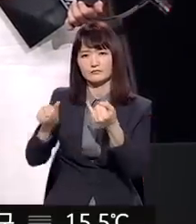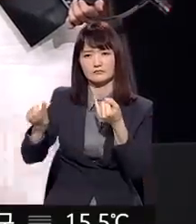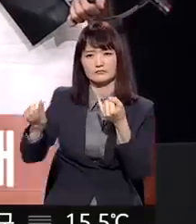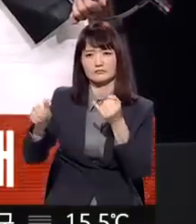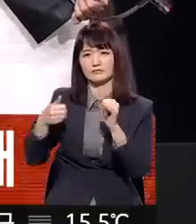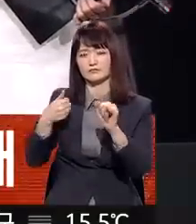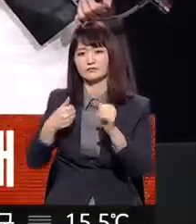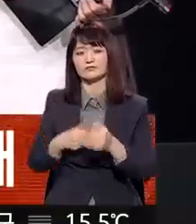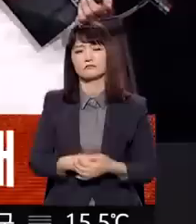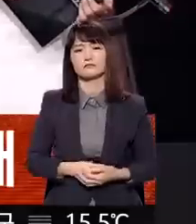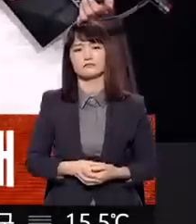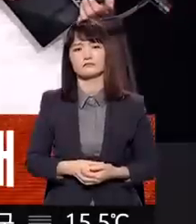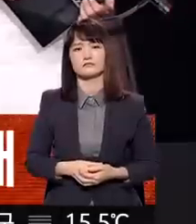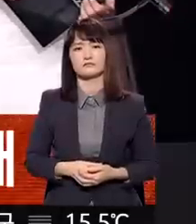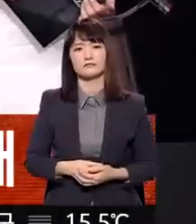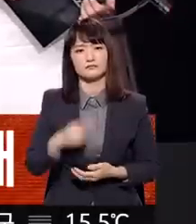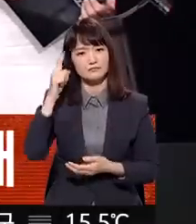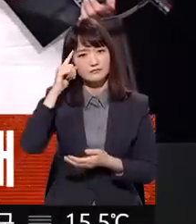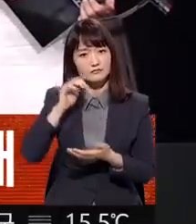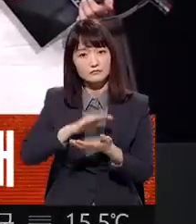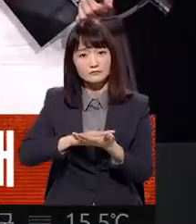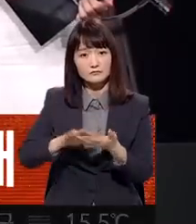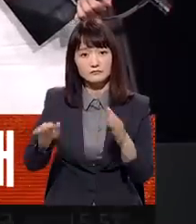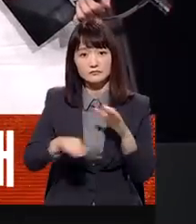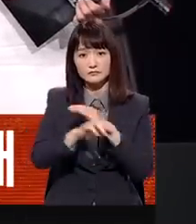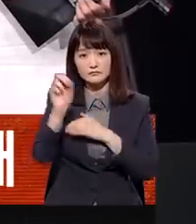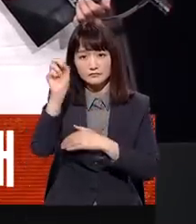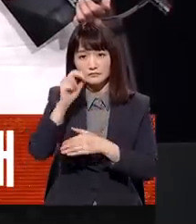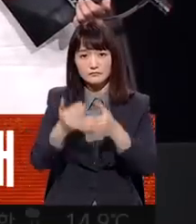하는데요. 평화로웠던 가정에 갑자기